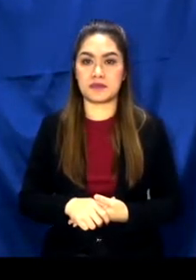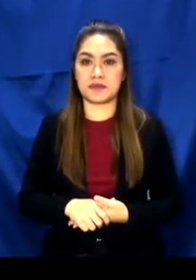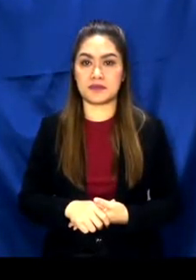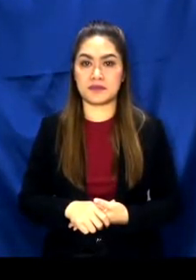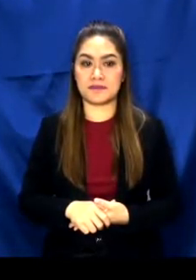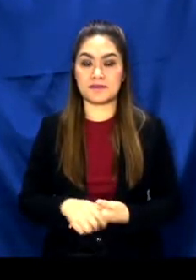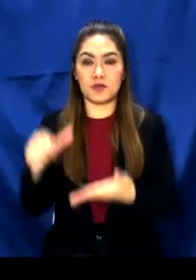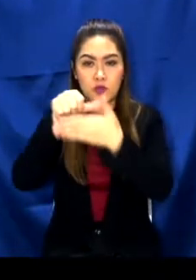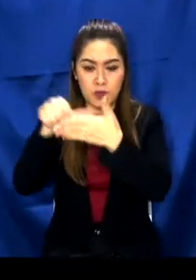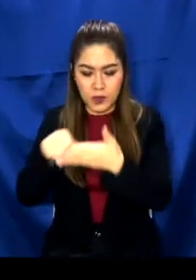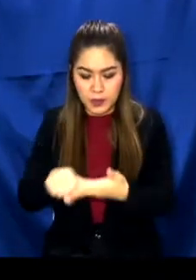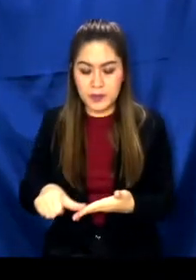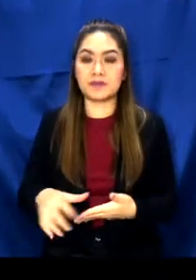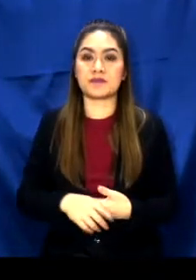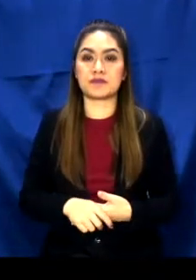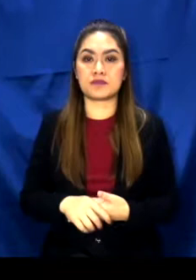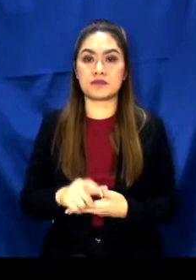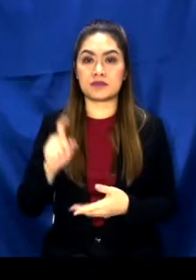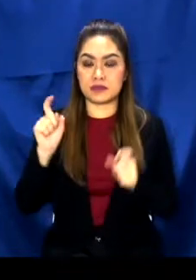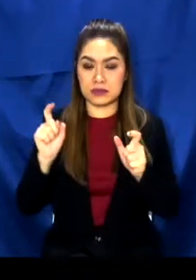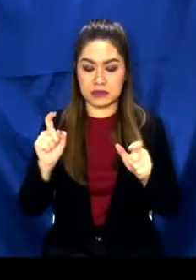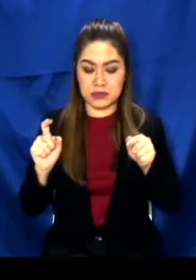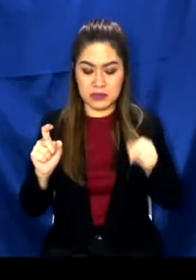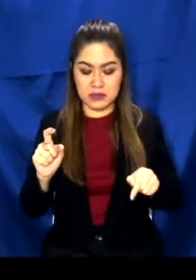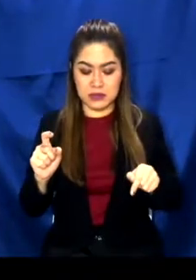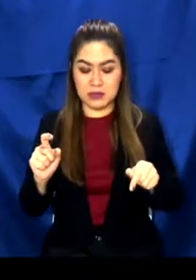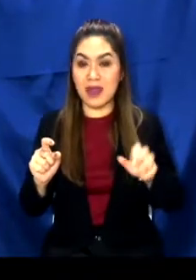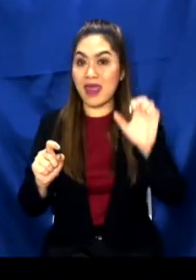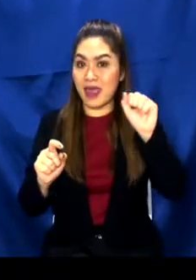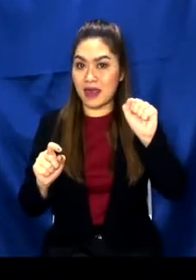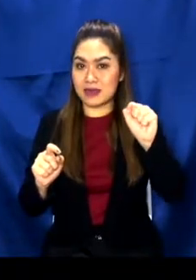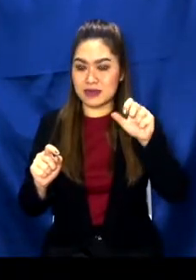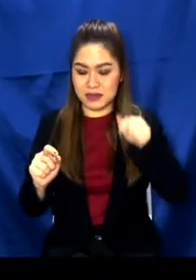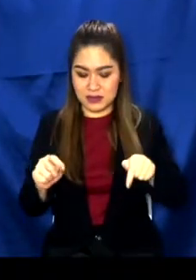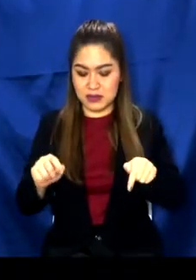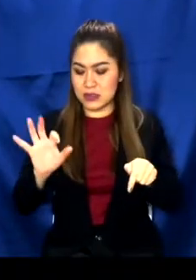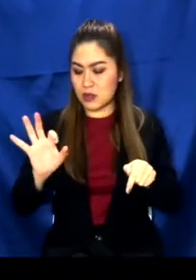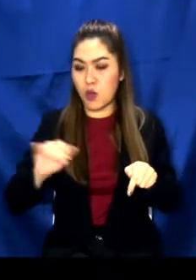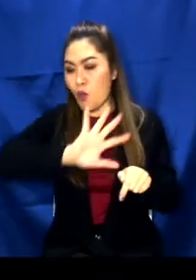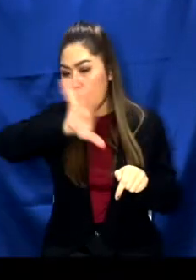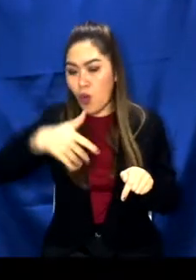แล้วก็ลบทิ้งไปเลยค่ะจะกดชิปแล้วก็ลบก็ได้นะคะหรือว่าจะเลือกแต่ละวัตถุแล้วก็ลบก็ได้